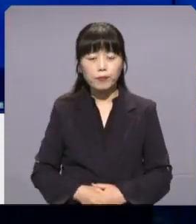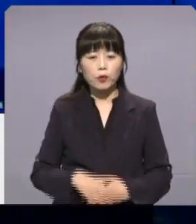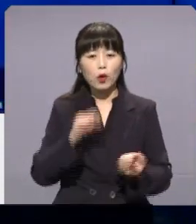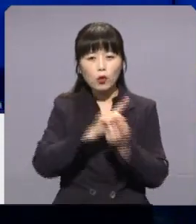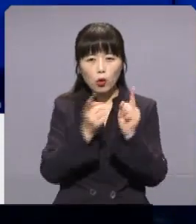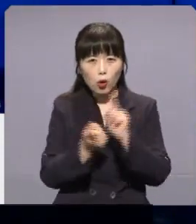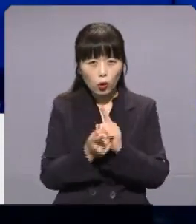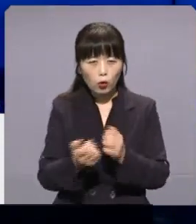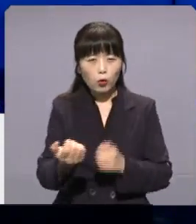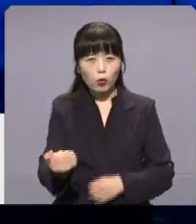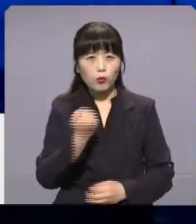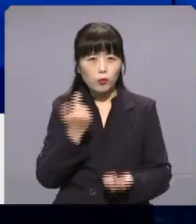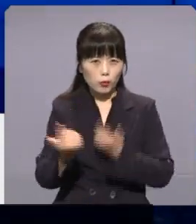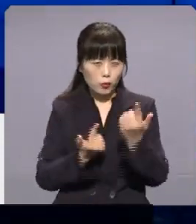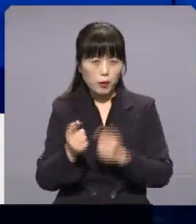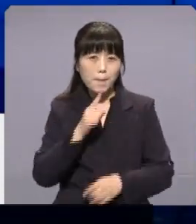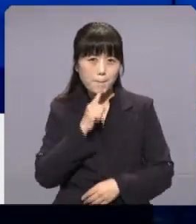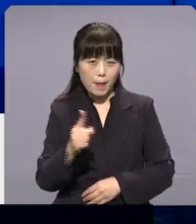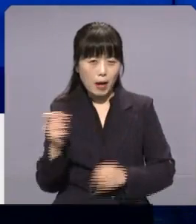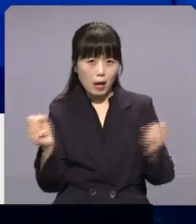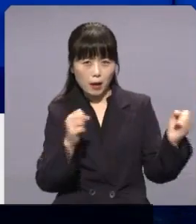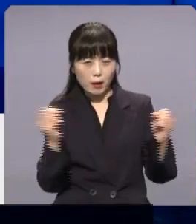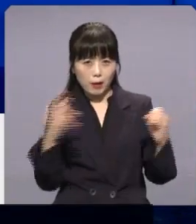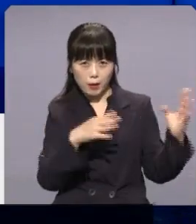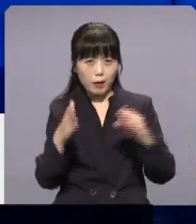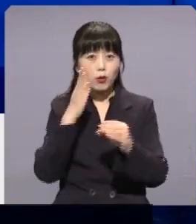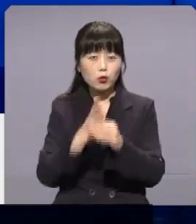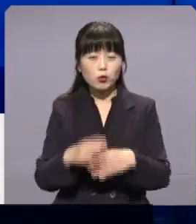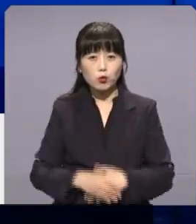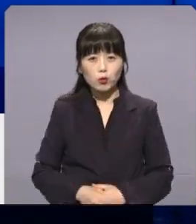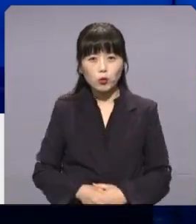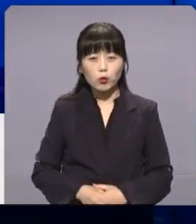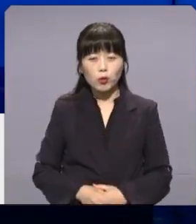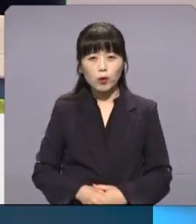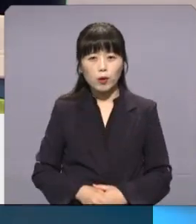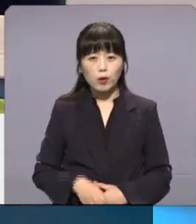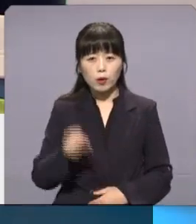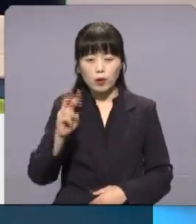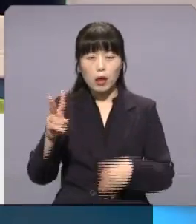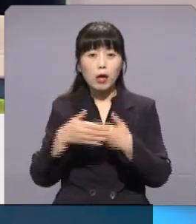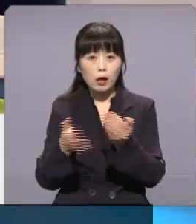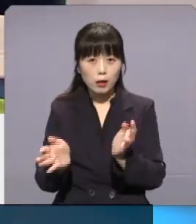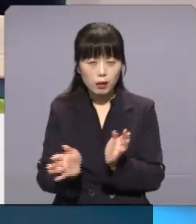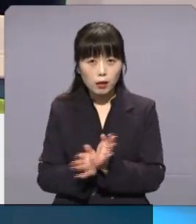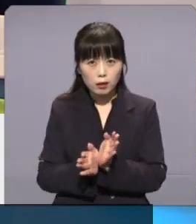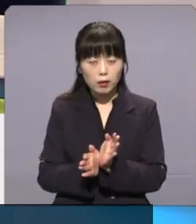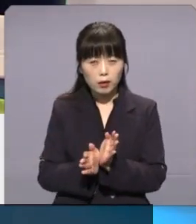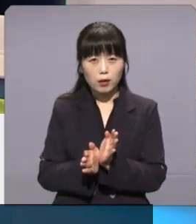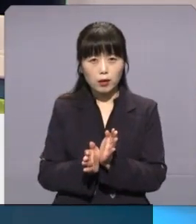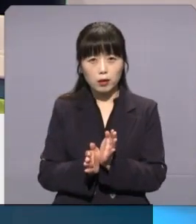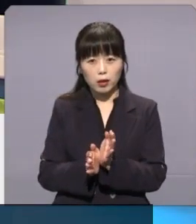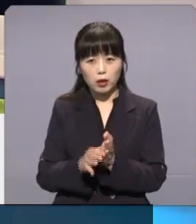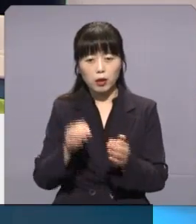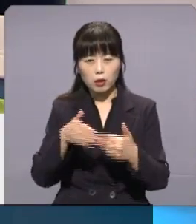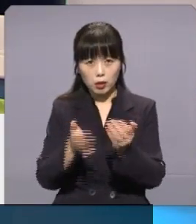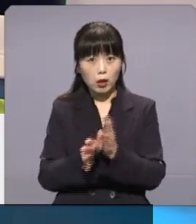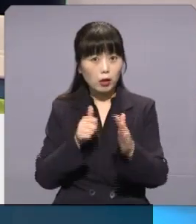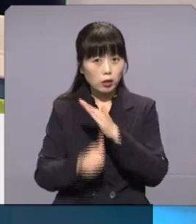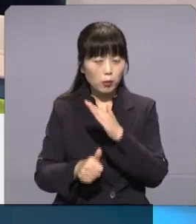뭐 견제구를 주고받고 있습니다. 김성환 평론가 보시기에는 여당의 당권 구도 어떻게 가고 있다고